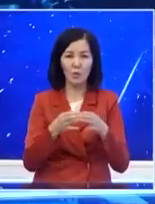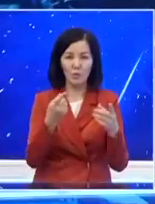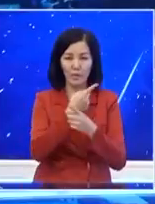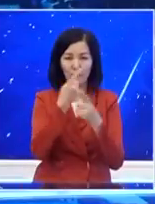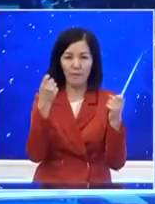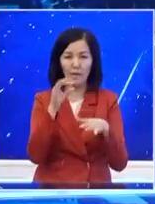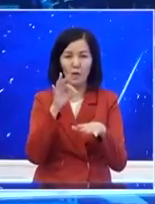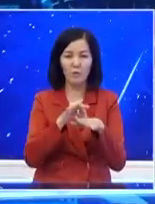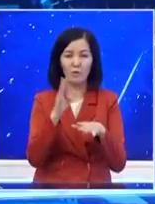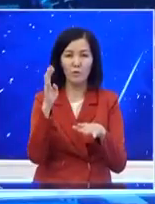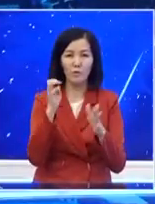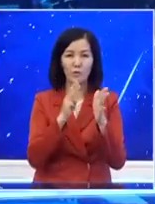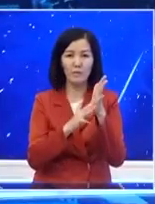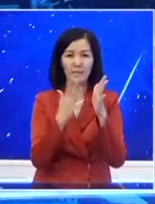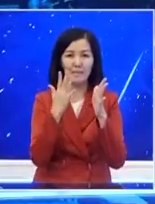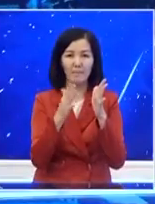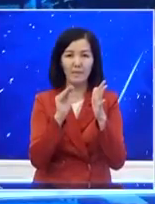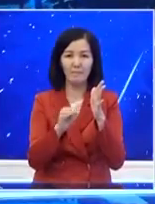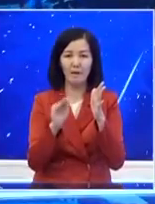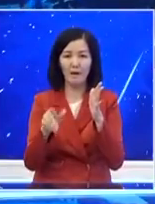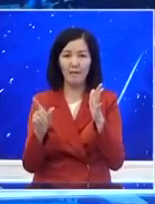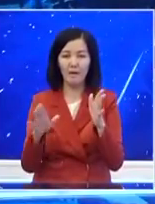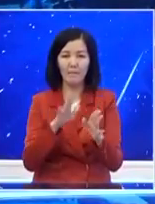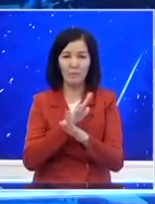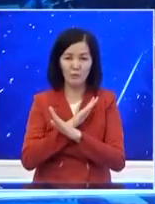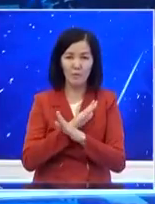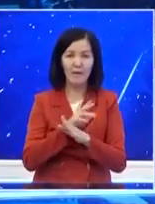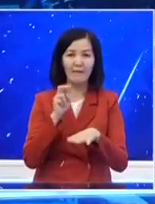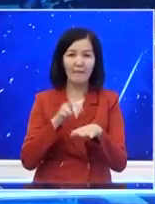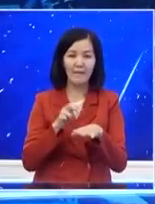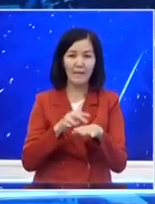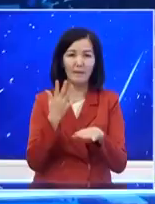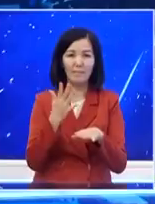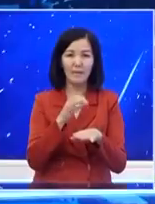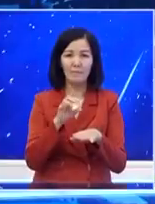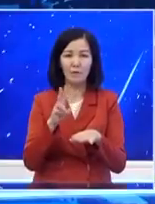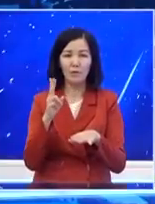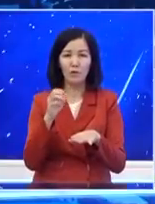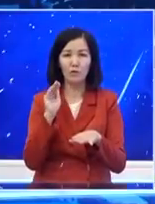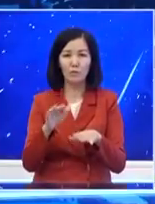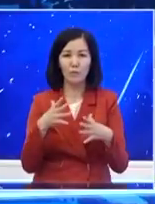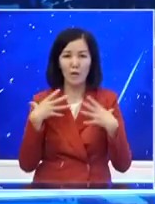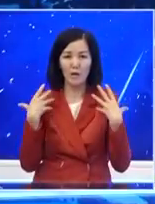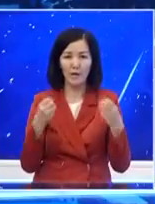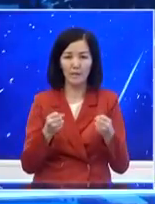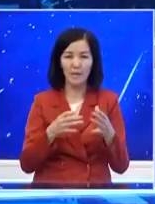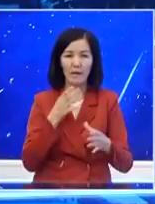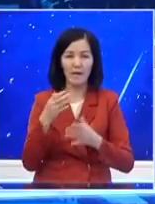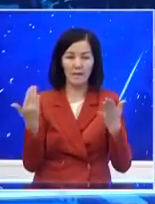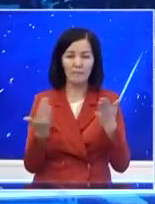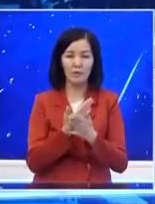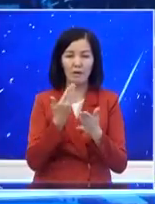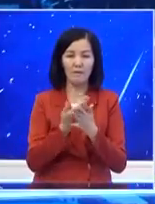сүйенсек, індеттен 485 мың адам көз жұмған. Дәрігерлер 5 миллион 200 мың науқасты айықтырып, қатарға қосыпты. Әлем